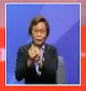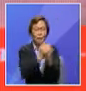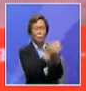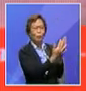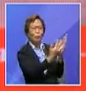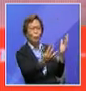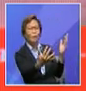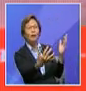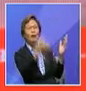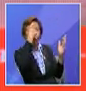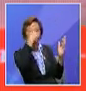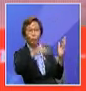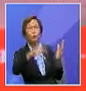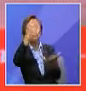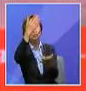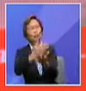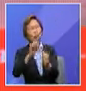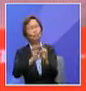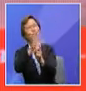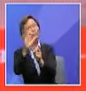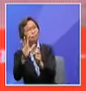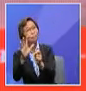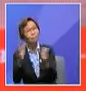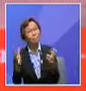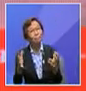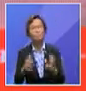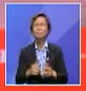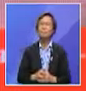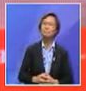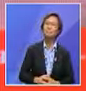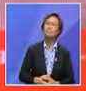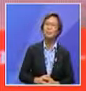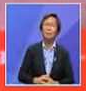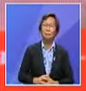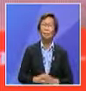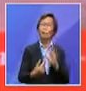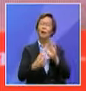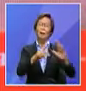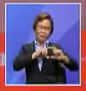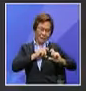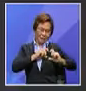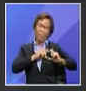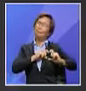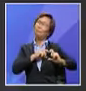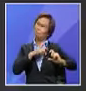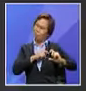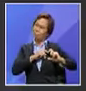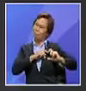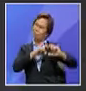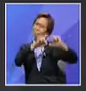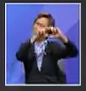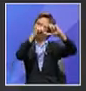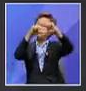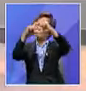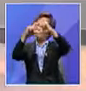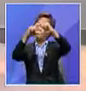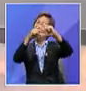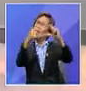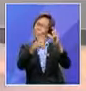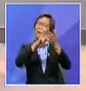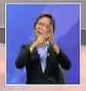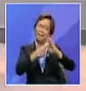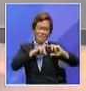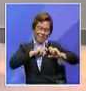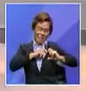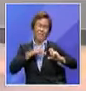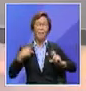untuk memerangi COVID-19. Jadi lambang hati itu hatilah. Itu yang penting kerana kalau